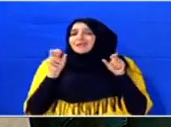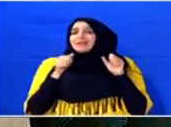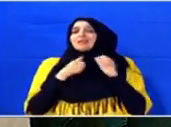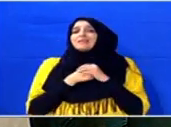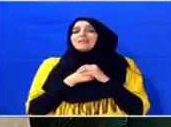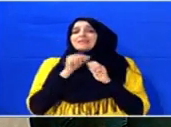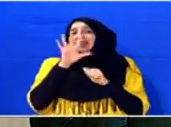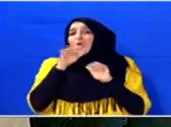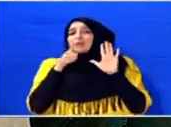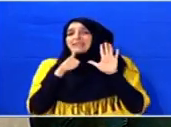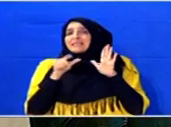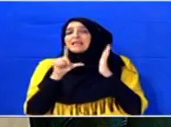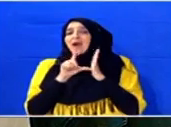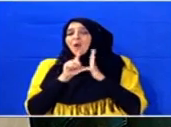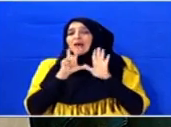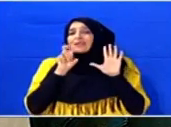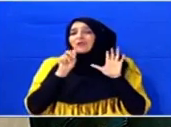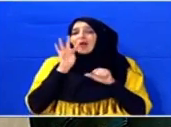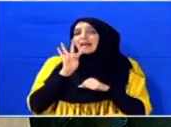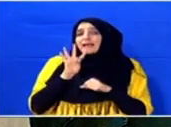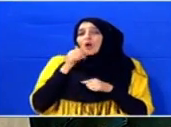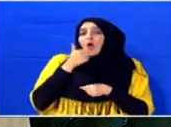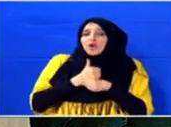من قانون 84